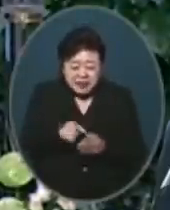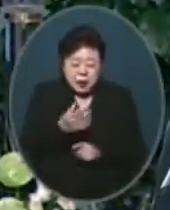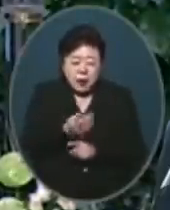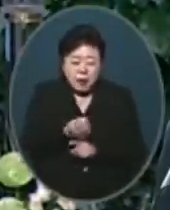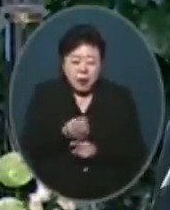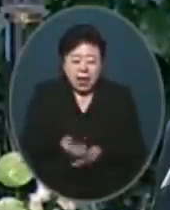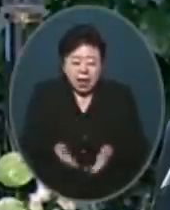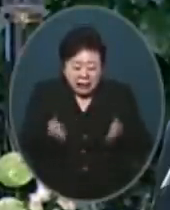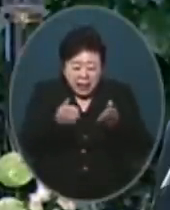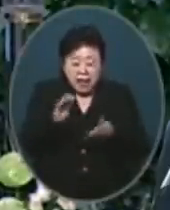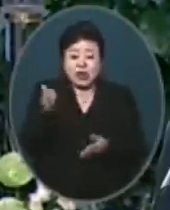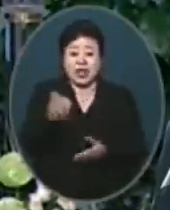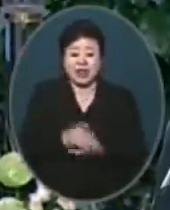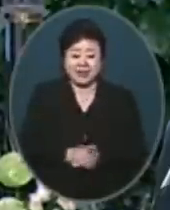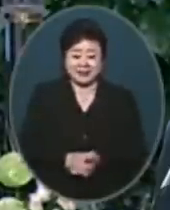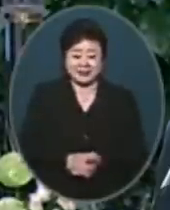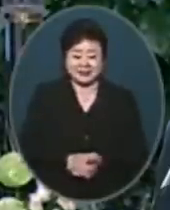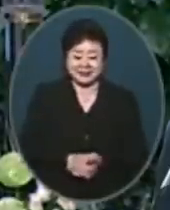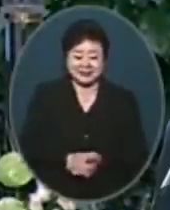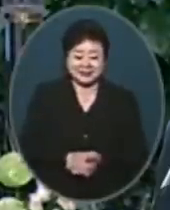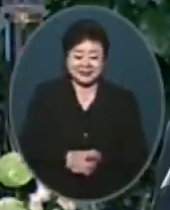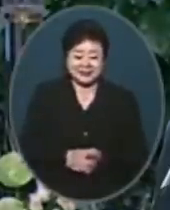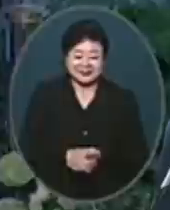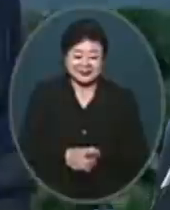담겨 있으면 보물단지입니다.